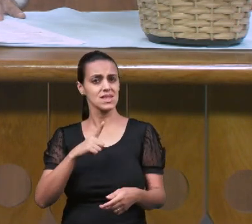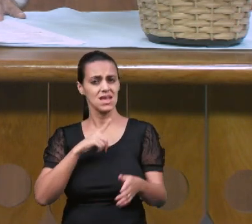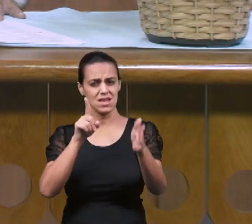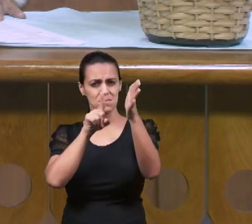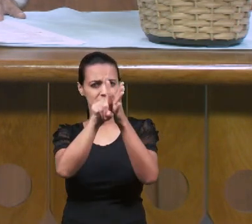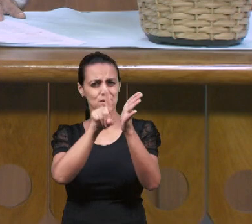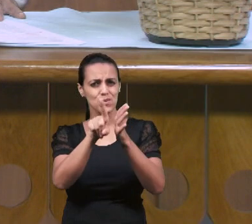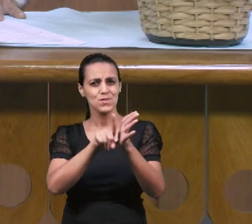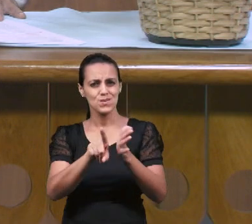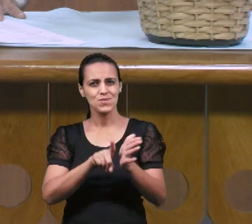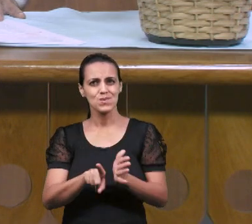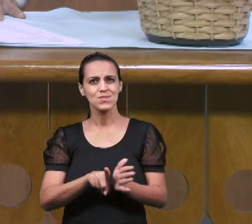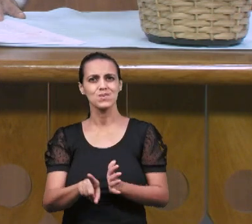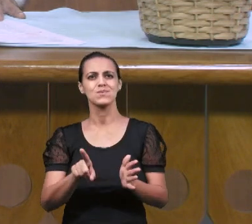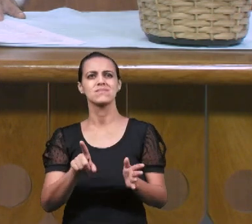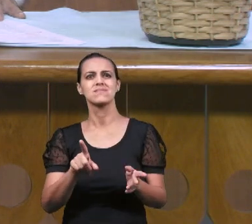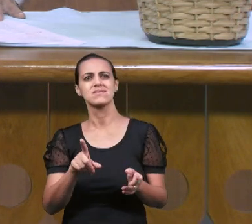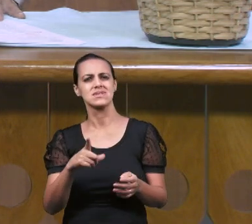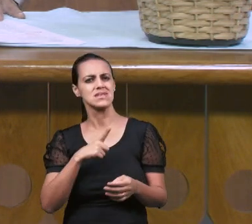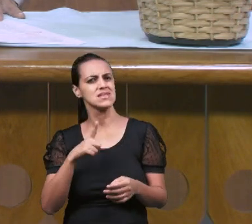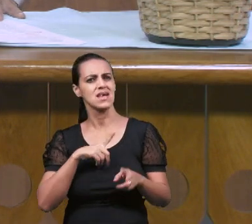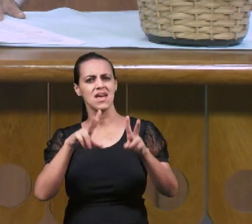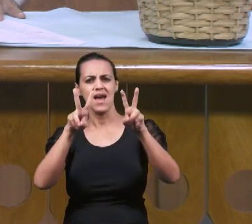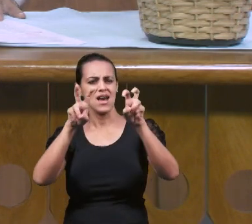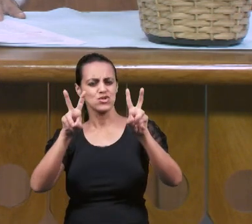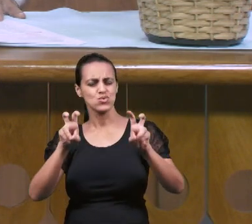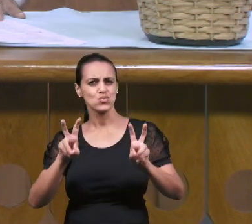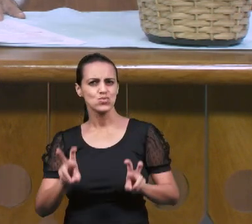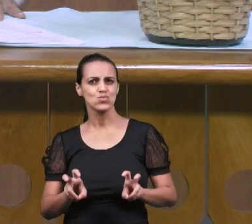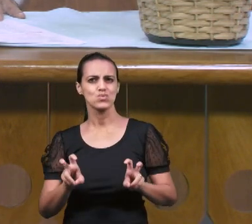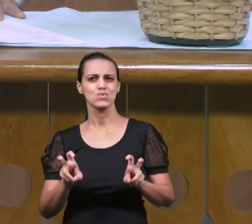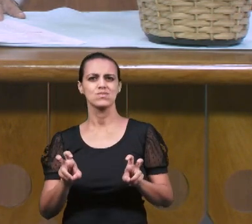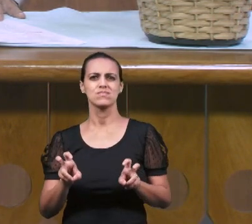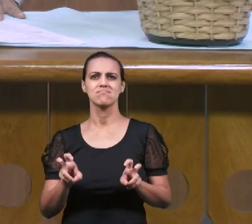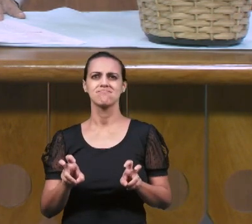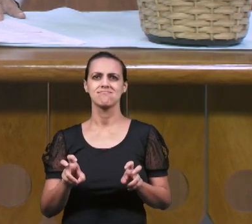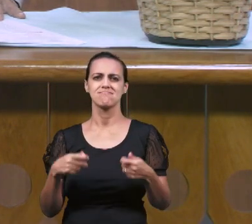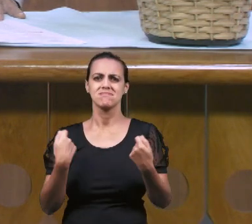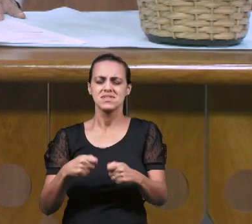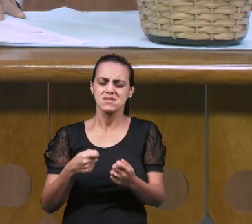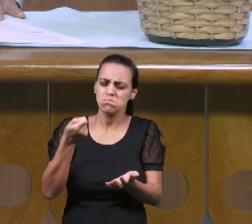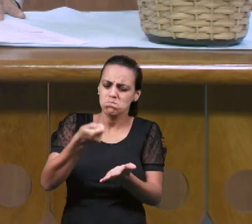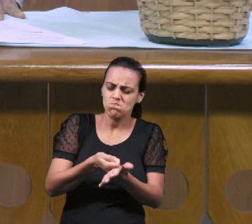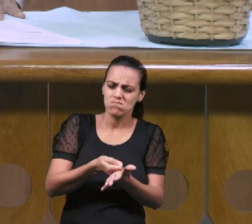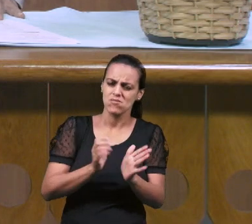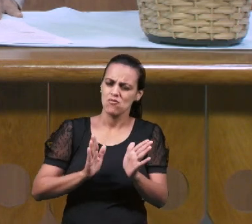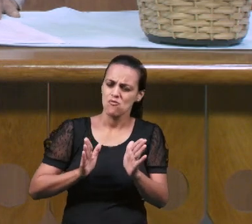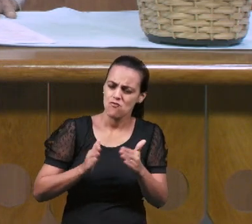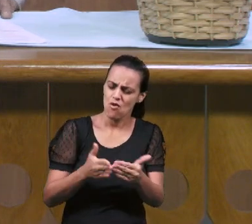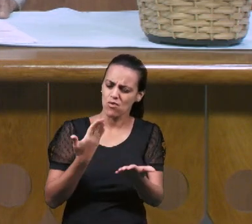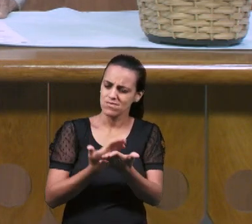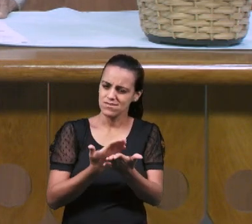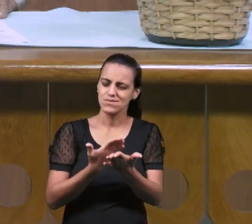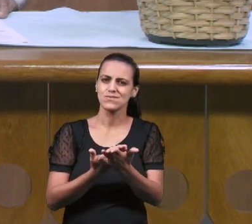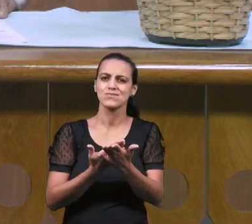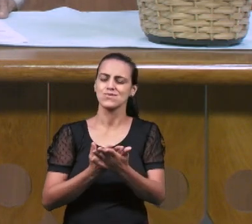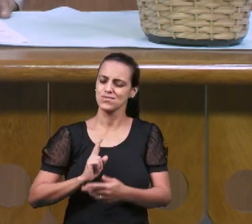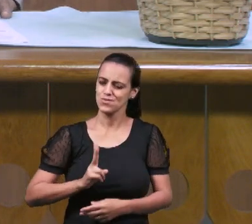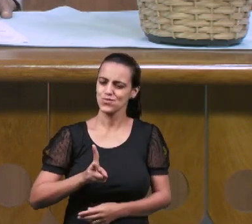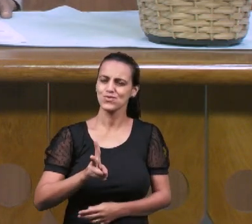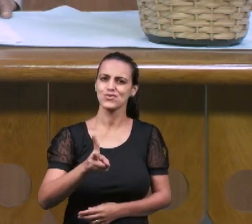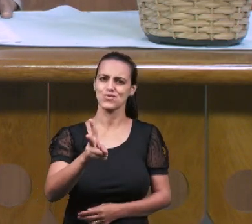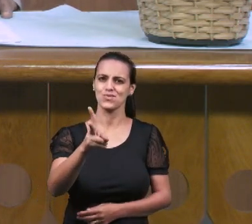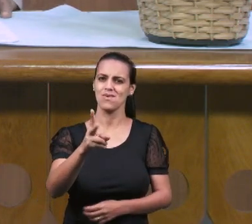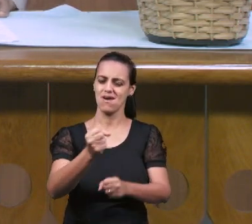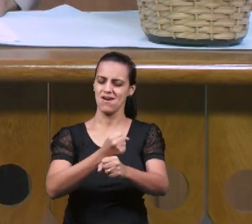avec des sujets qui ne seront pas répétitifs, mais approfondi afin que vous puissiez donner la continuité à l'œuvre de